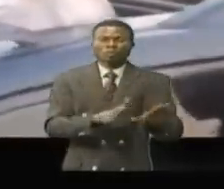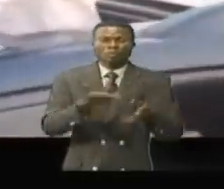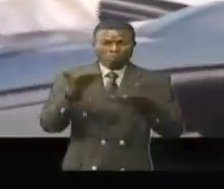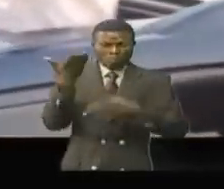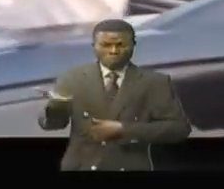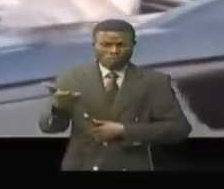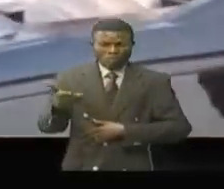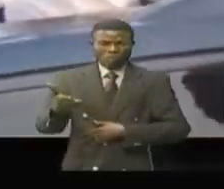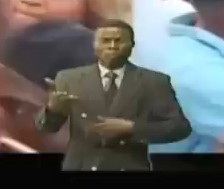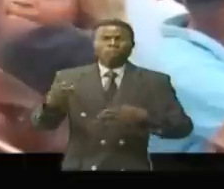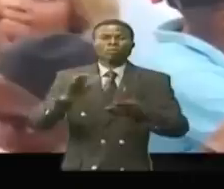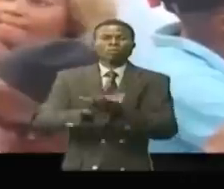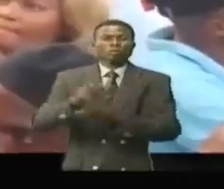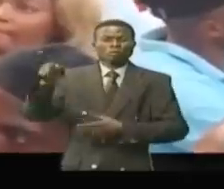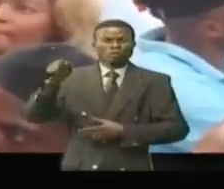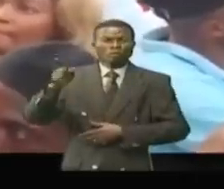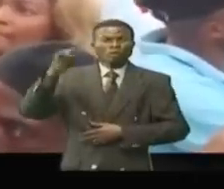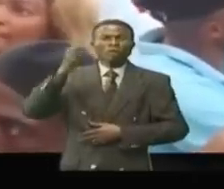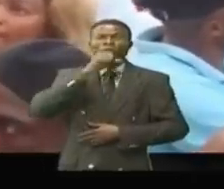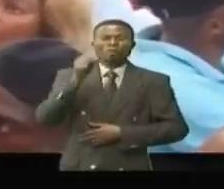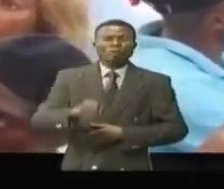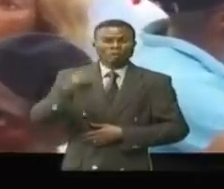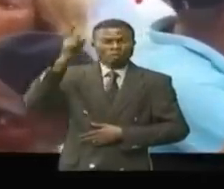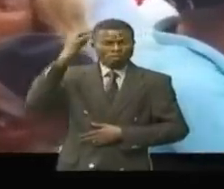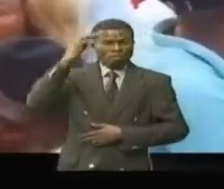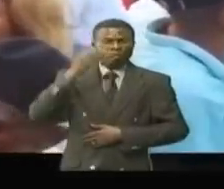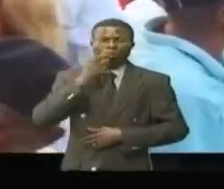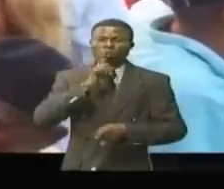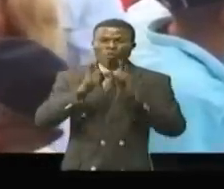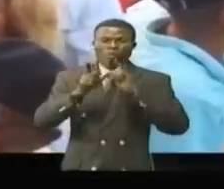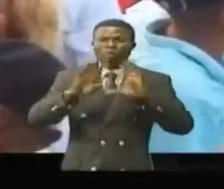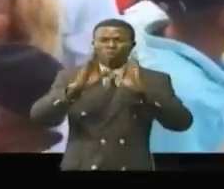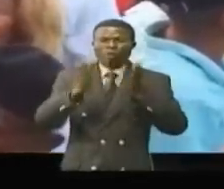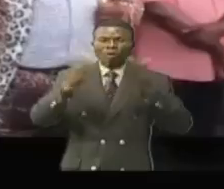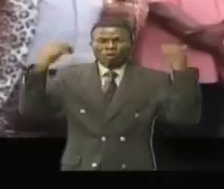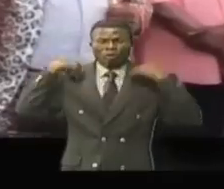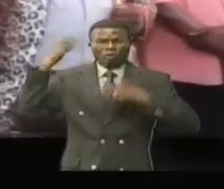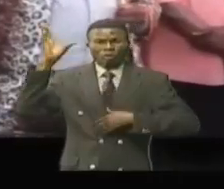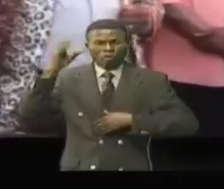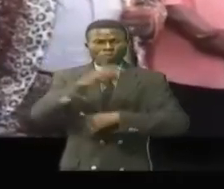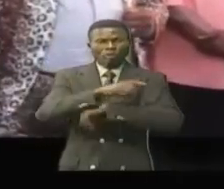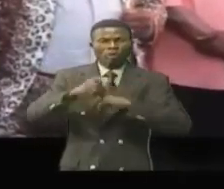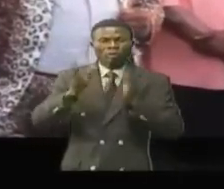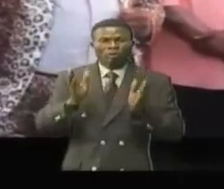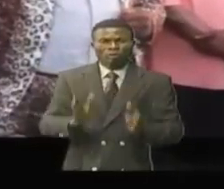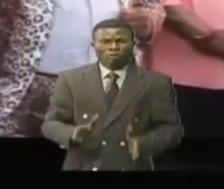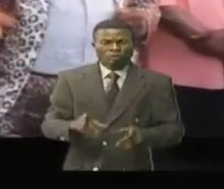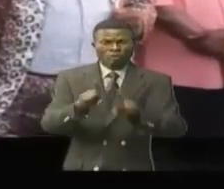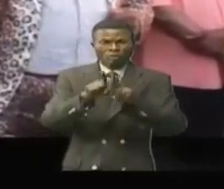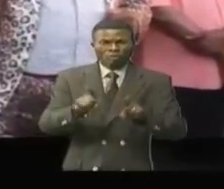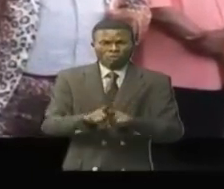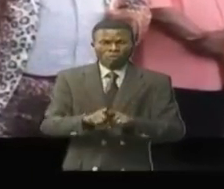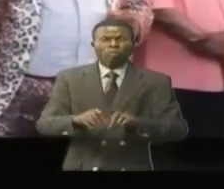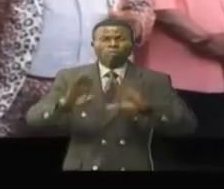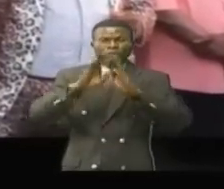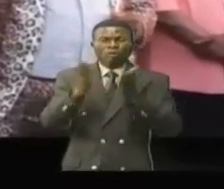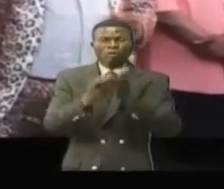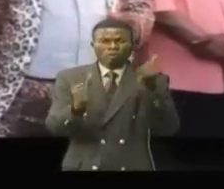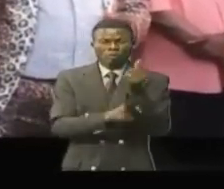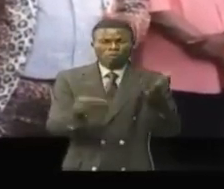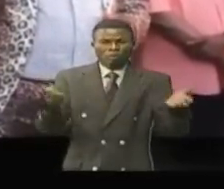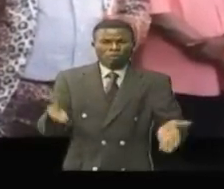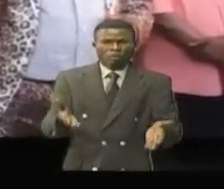le leader du Grand Bandundu a échangé avec les autorités traditionnelles et administratives ainsi que les forces vives de la place